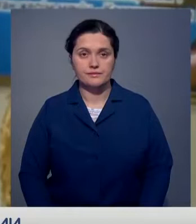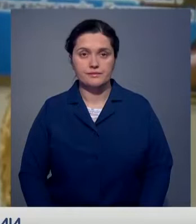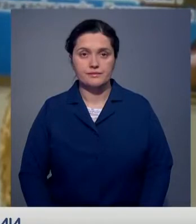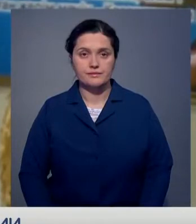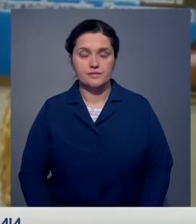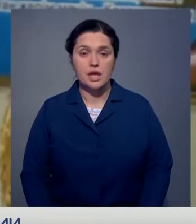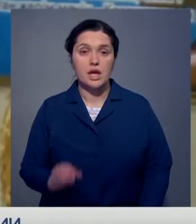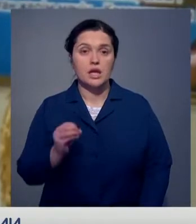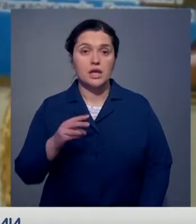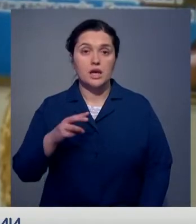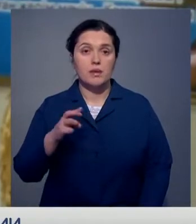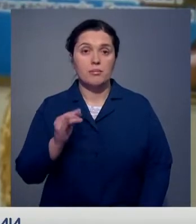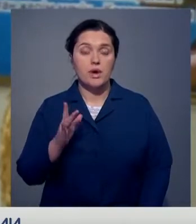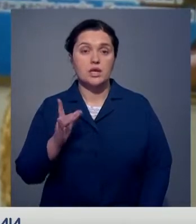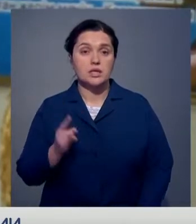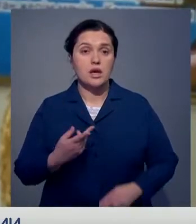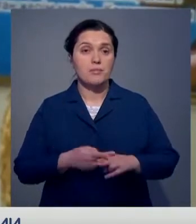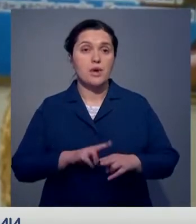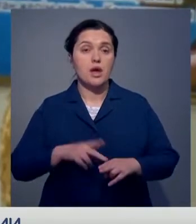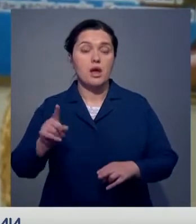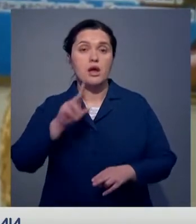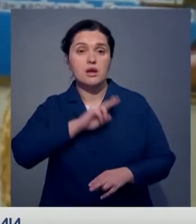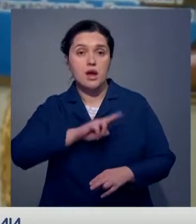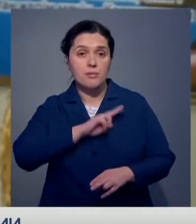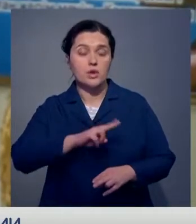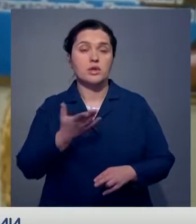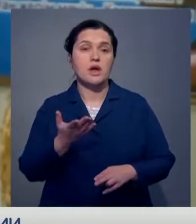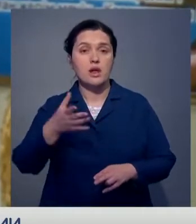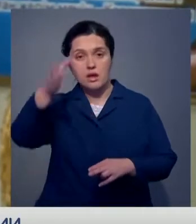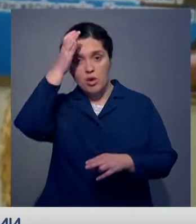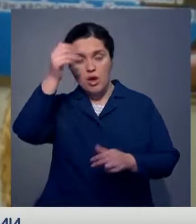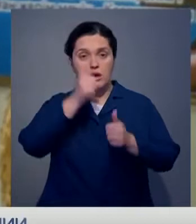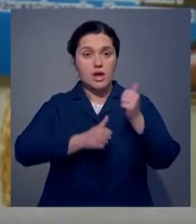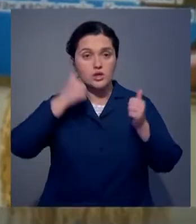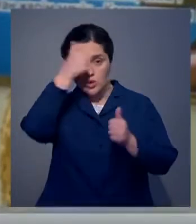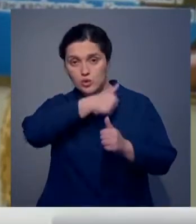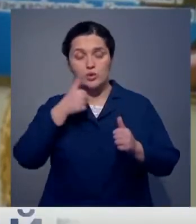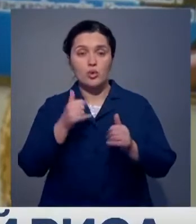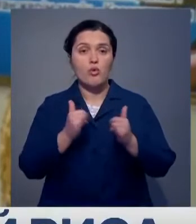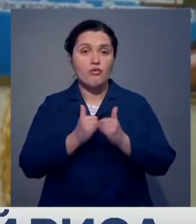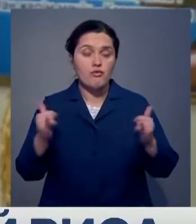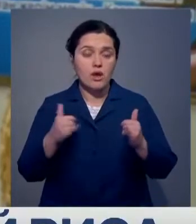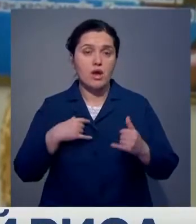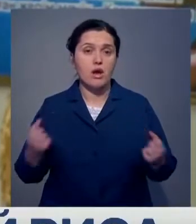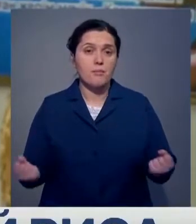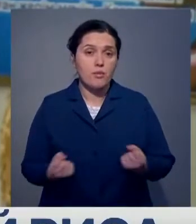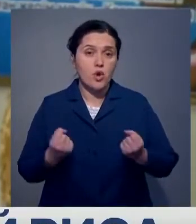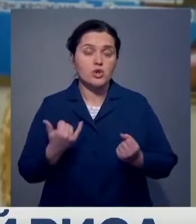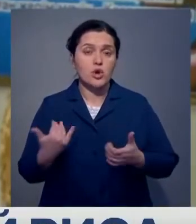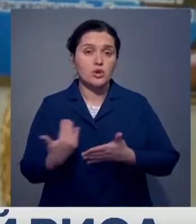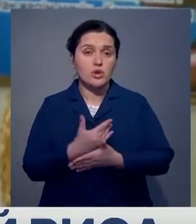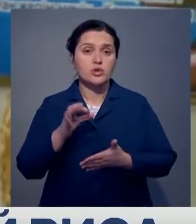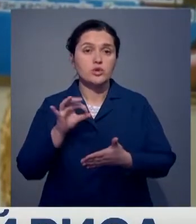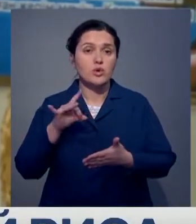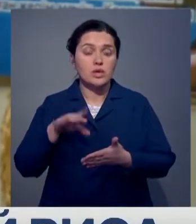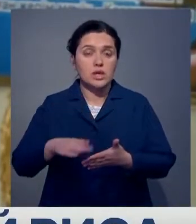Инициативы Елбасы модернизировали работу аграрной науки. Поддержка из года в год увеличивается, отсюда и успехи. Мы вывели новые сорта